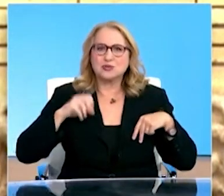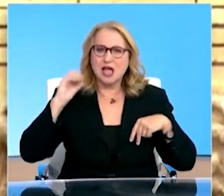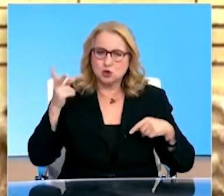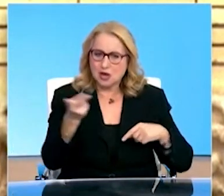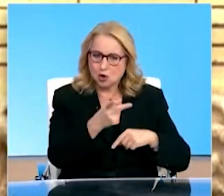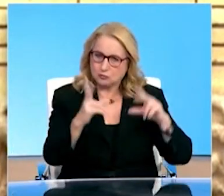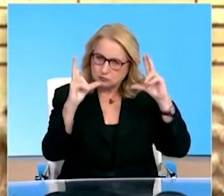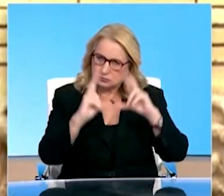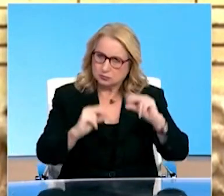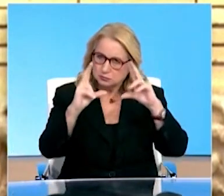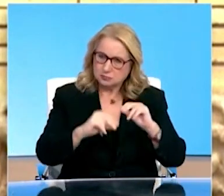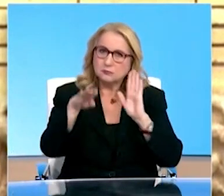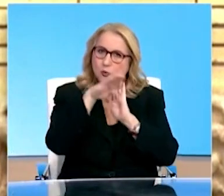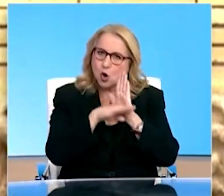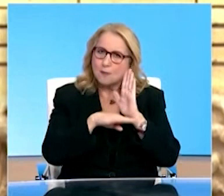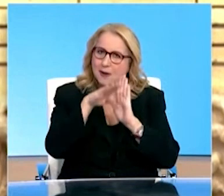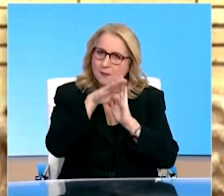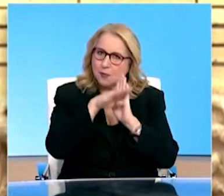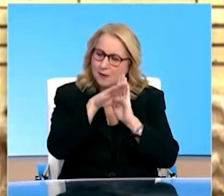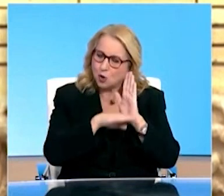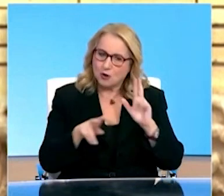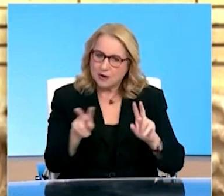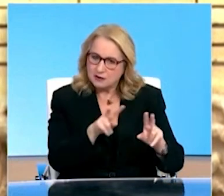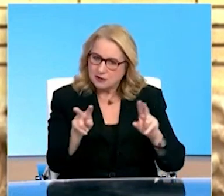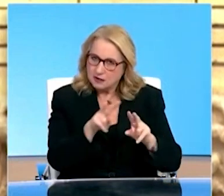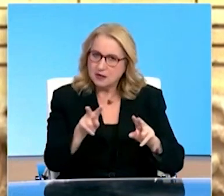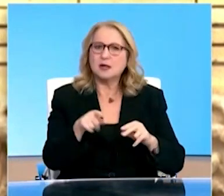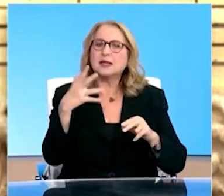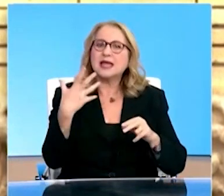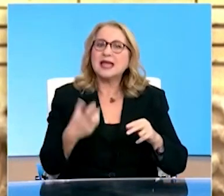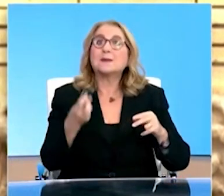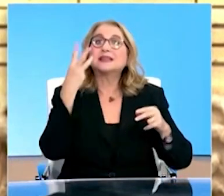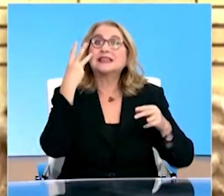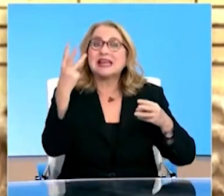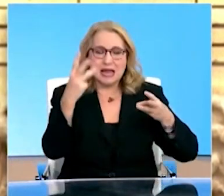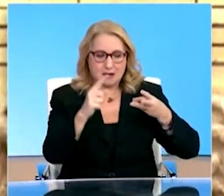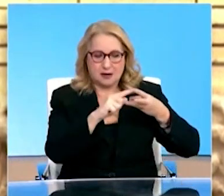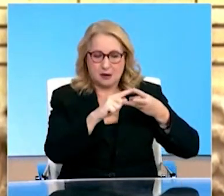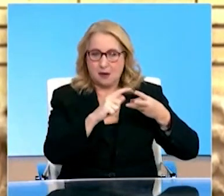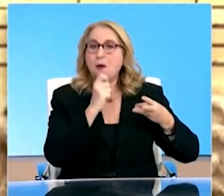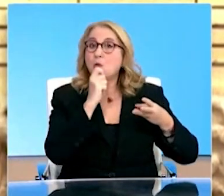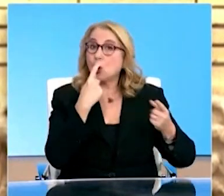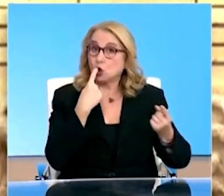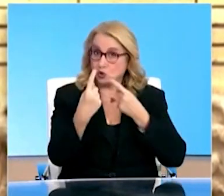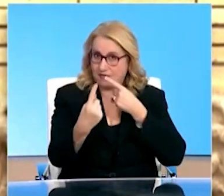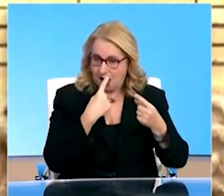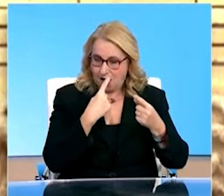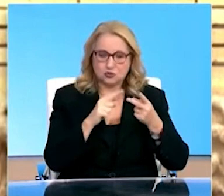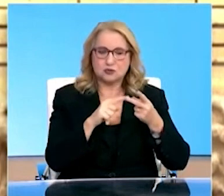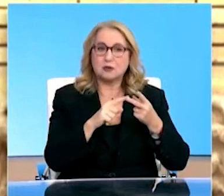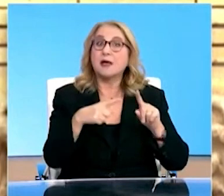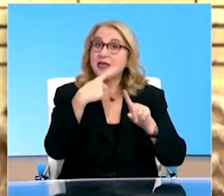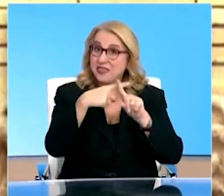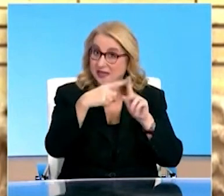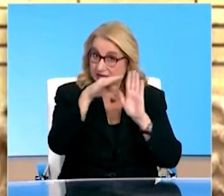οδικός χάρτης τον οποίο υιοθετήσαμε συμπεριλάμβανε τρία επίπεδα. Τον πολιτικό διάλογο, τη θετική ατζέντα